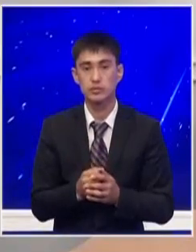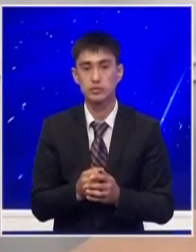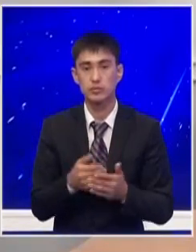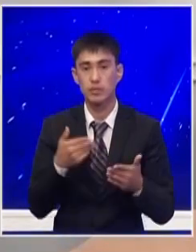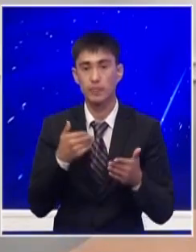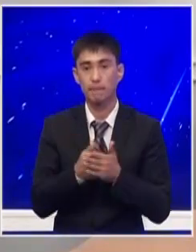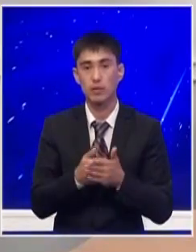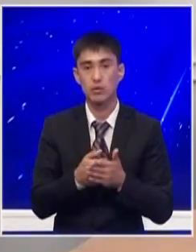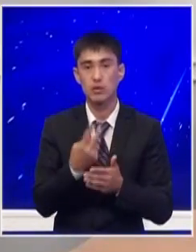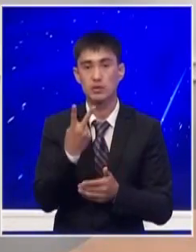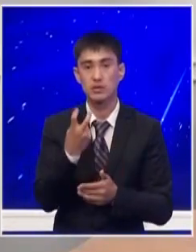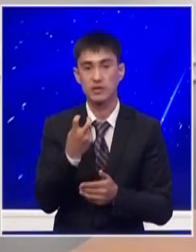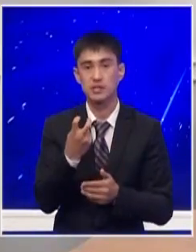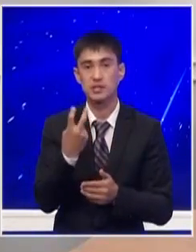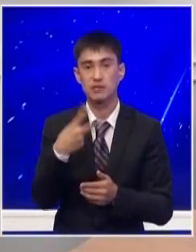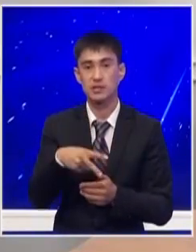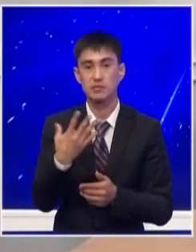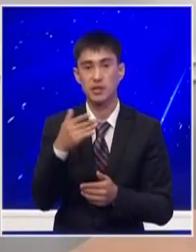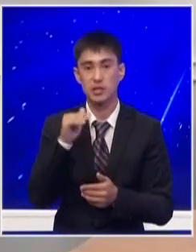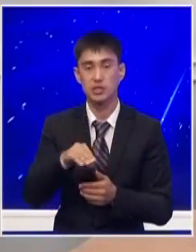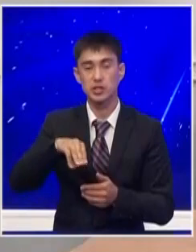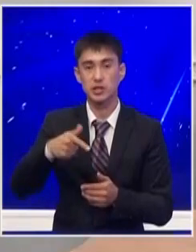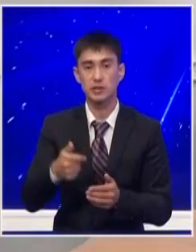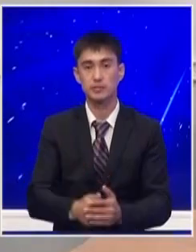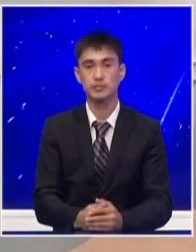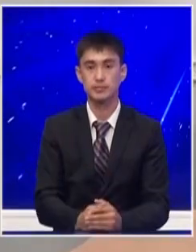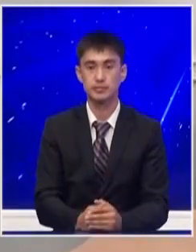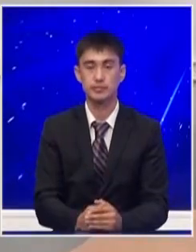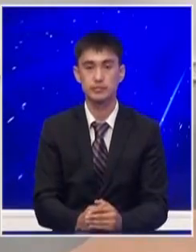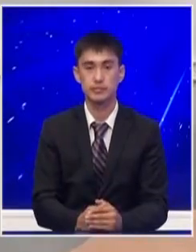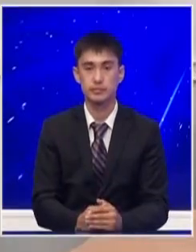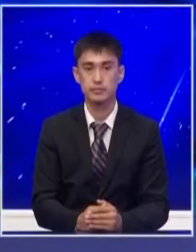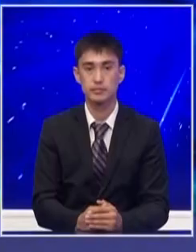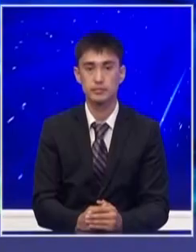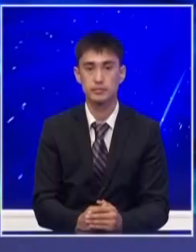они будут получать 225 тысяч тенге.